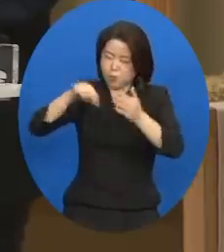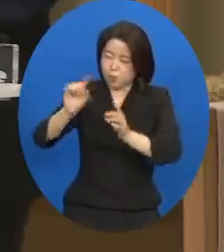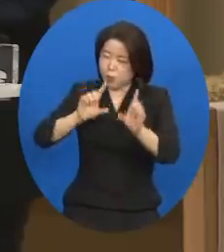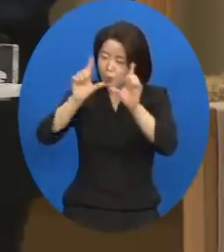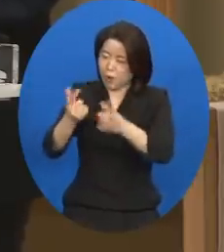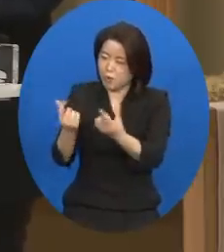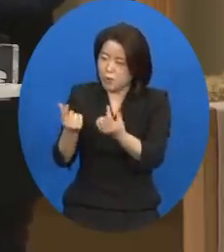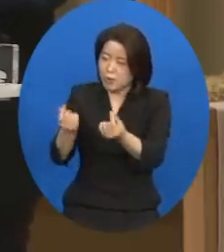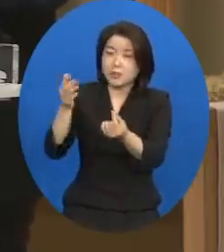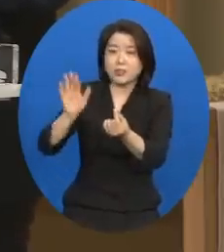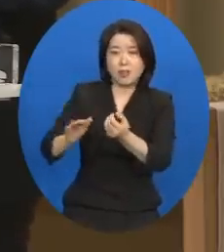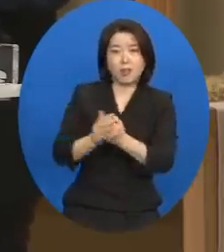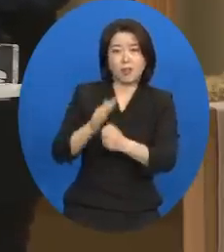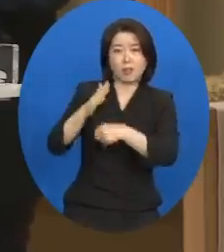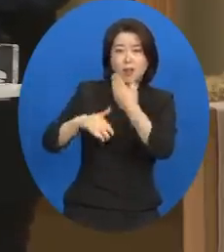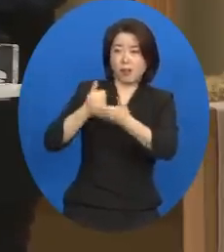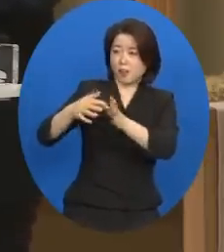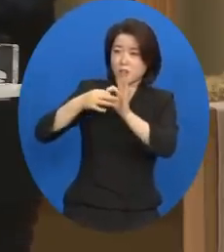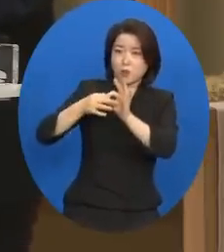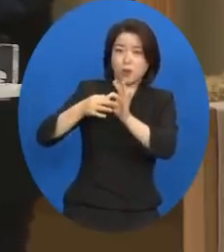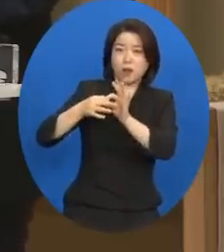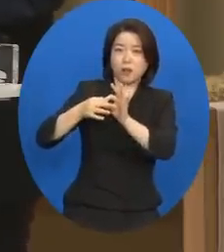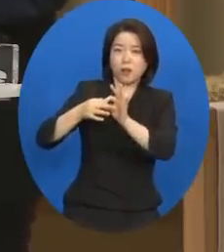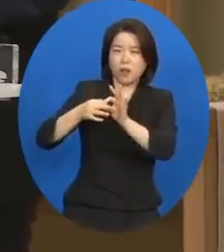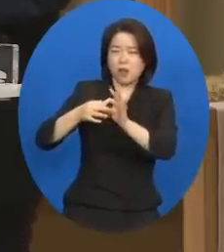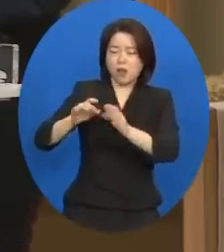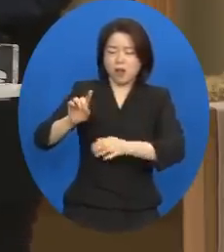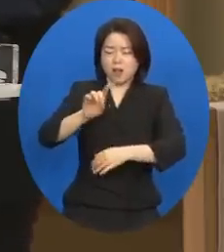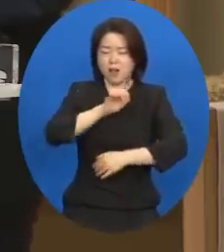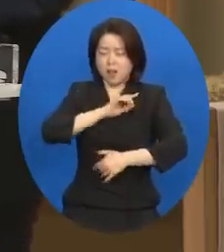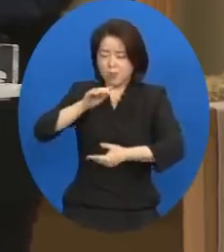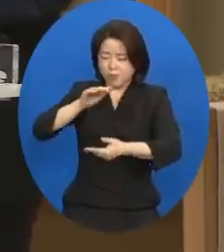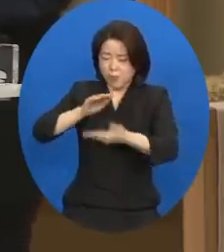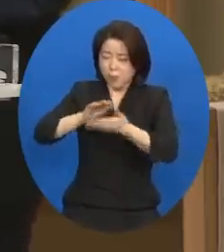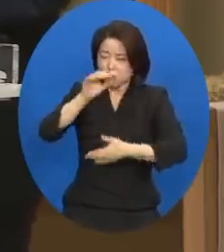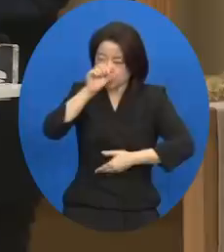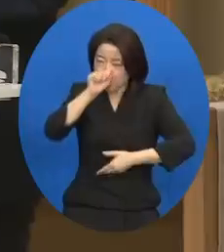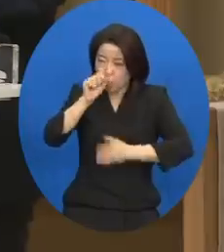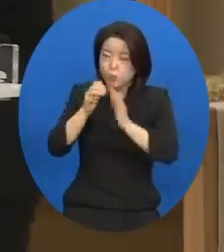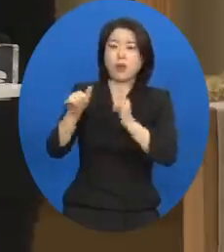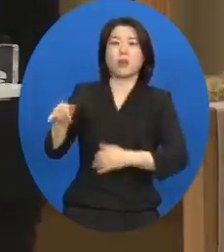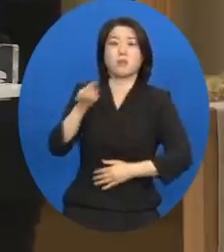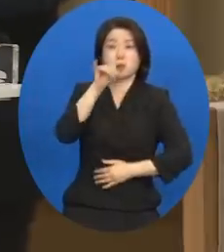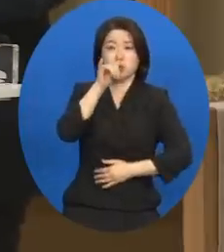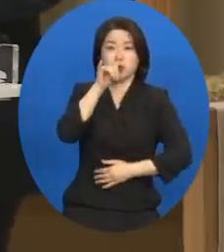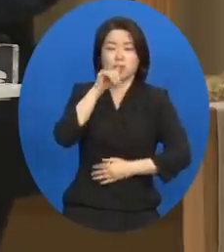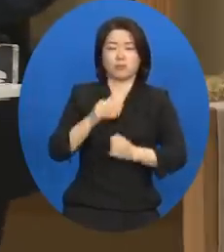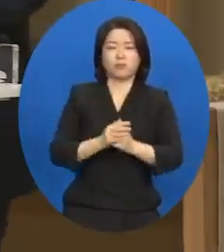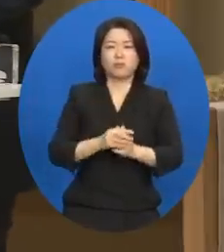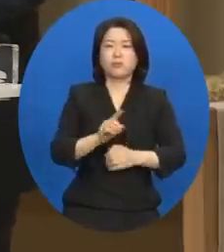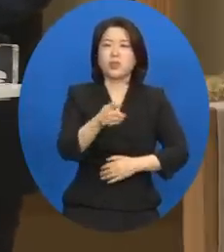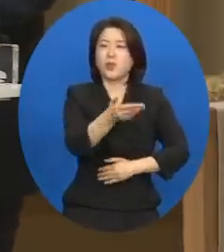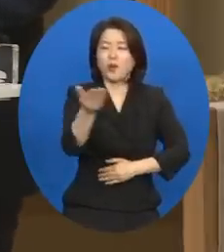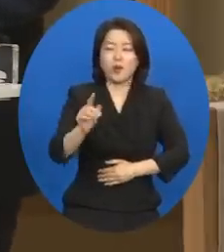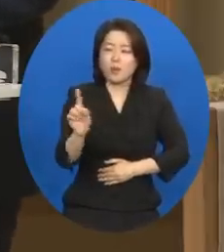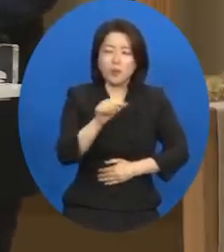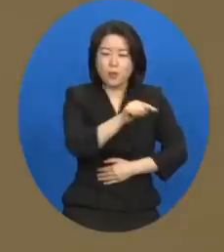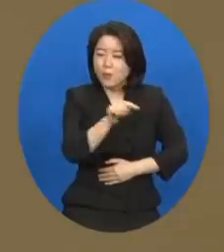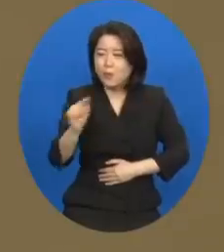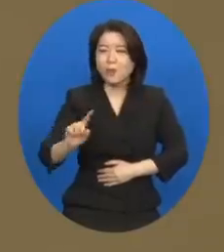같은데 하나님과의 관계는 어느 때보다도 좋은 분들이 있습니다. 여러분은 어느 쪽을